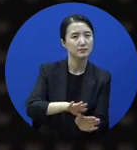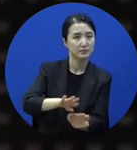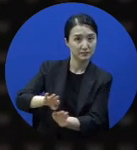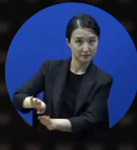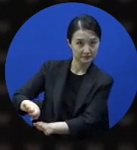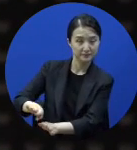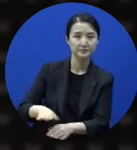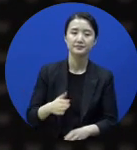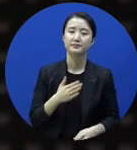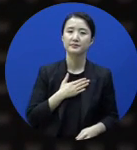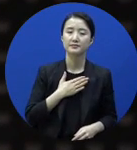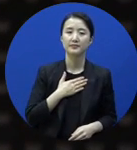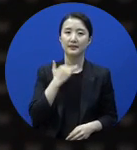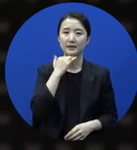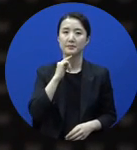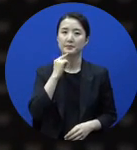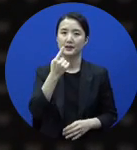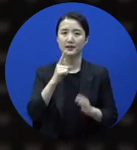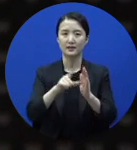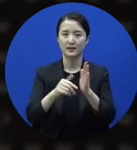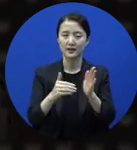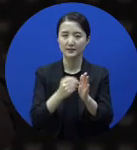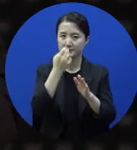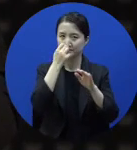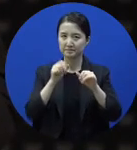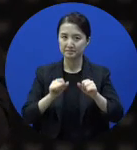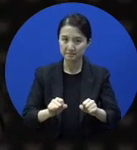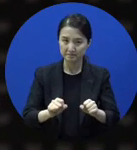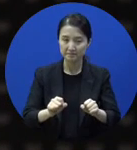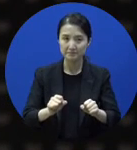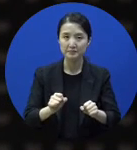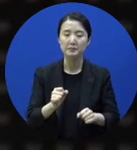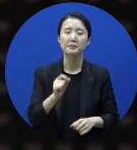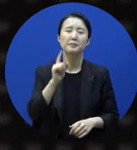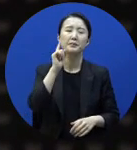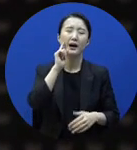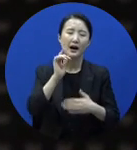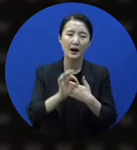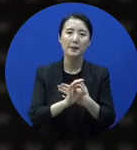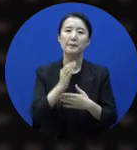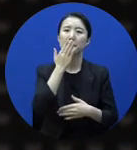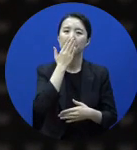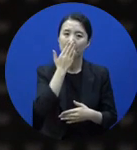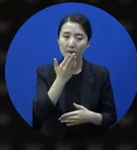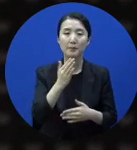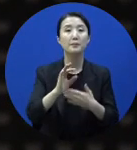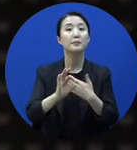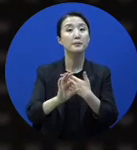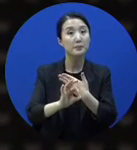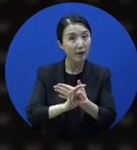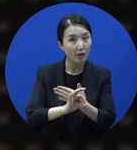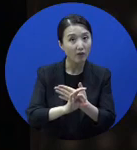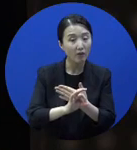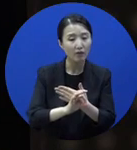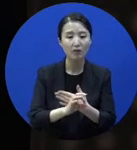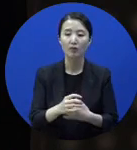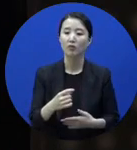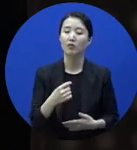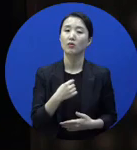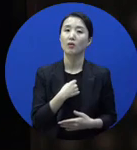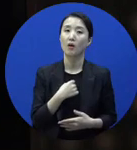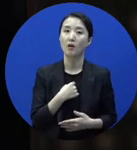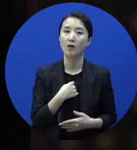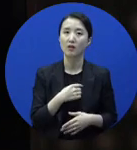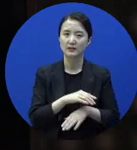제가 건강하고, 내 돈도 좀 열악하고, 할 일도 풍부하다고 하면, 100세까지 살 확률은 거의 한 10명 중에